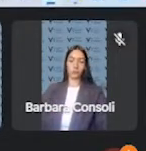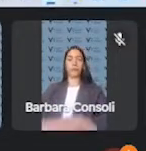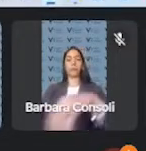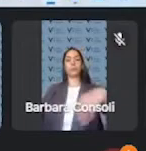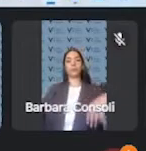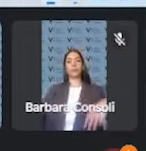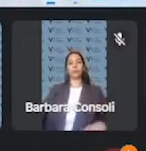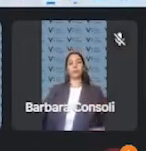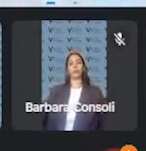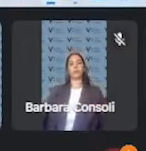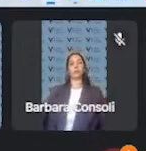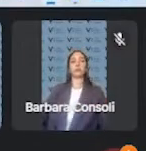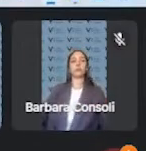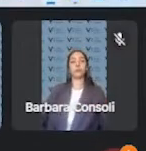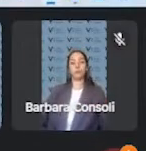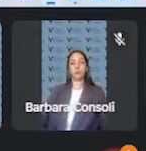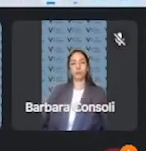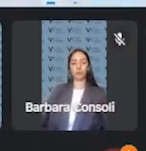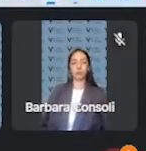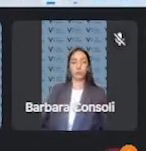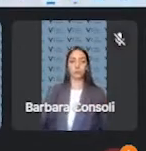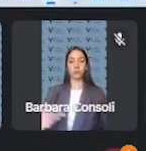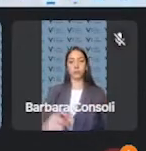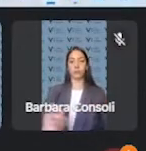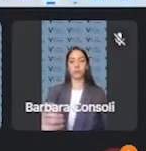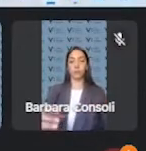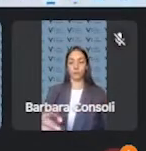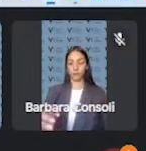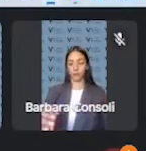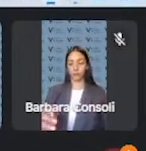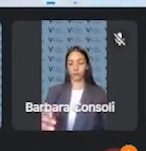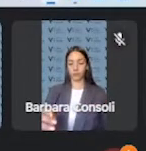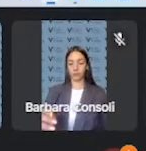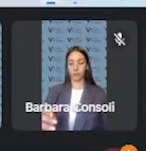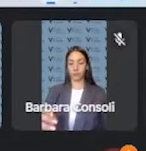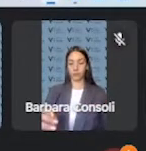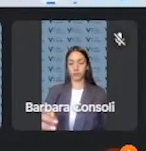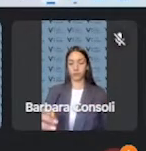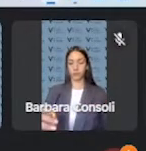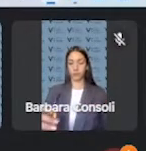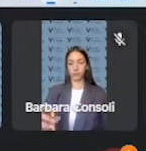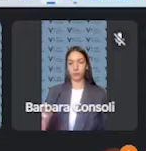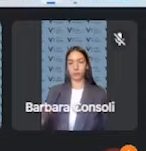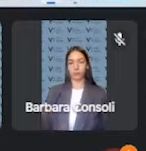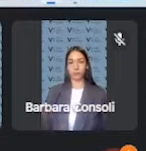efficienti, bisogna diciamo, evitare quella che è la dispersione durante